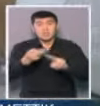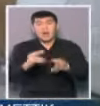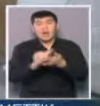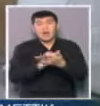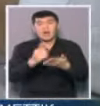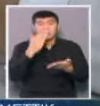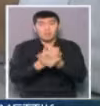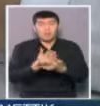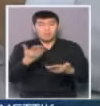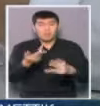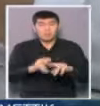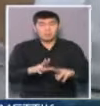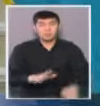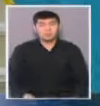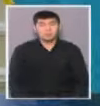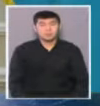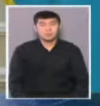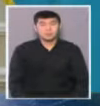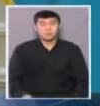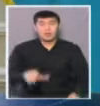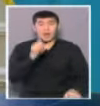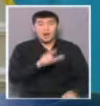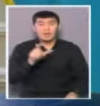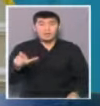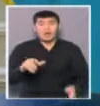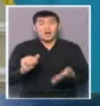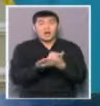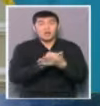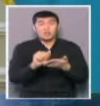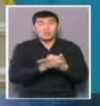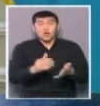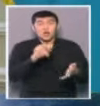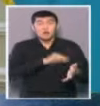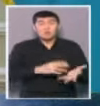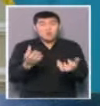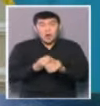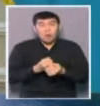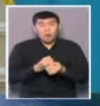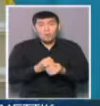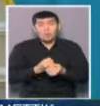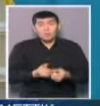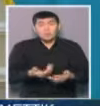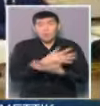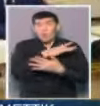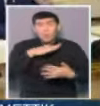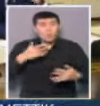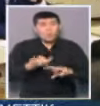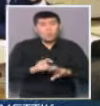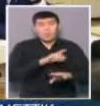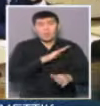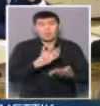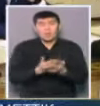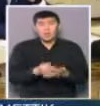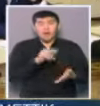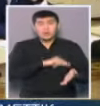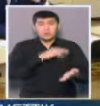жүзінде тер төгіп жүргендер анықталған. Азаматтарды қағаз жүзінде ғана жұмысқа орналастыру белең алып отыр.